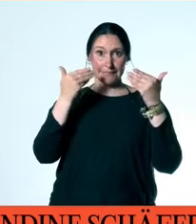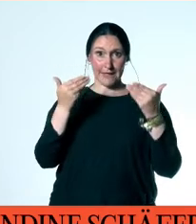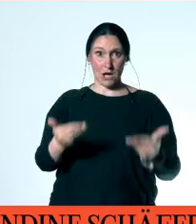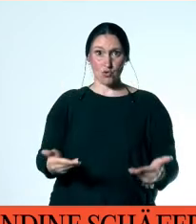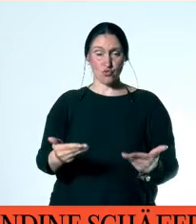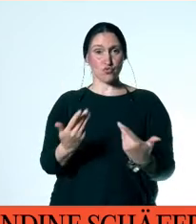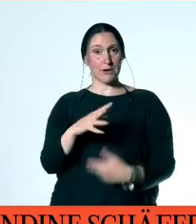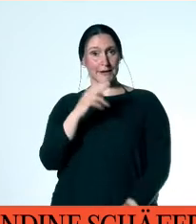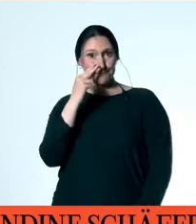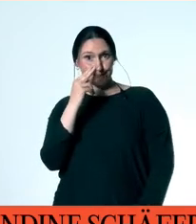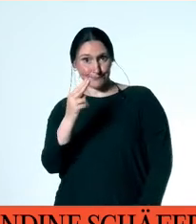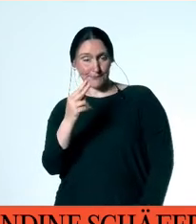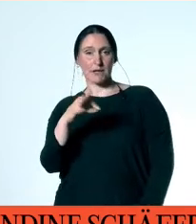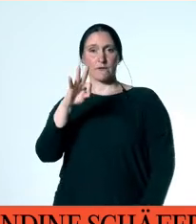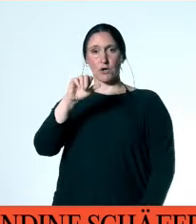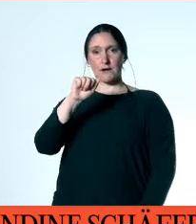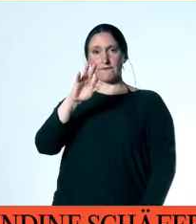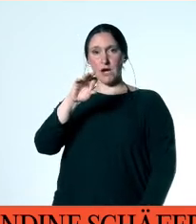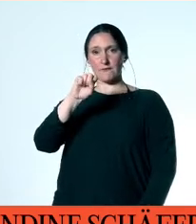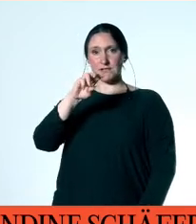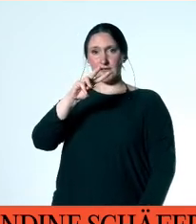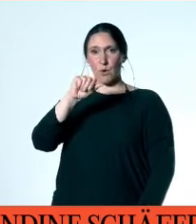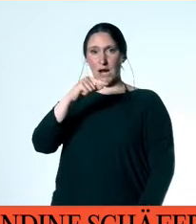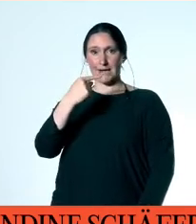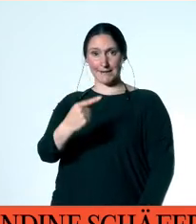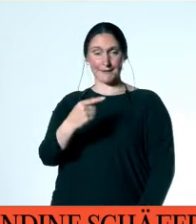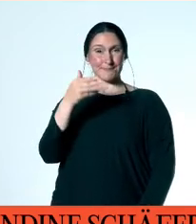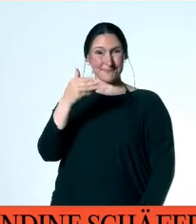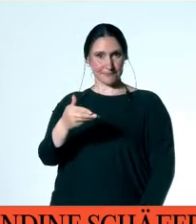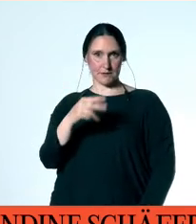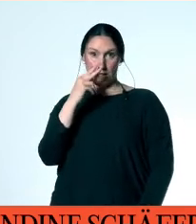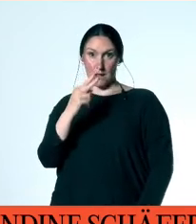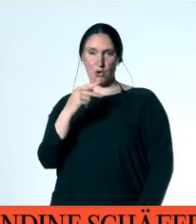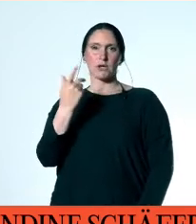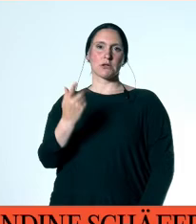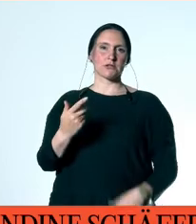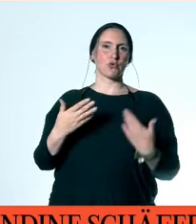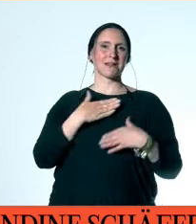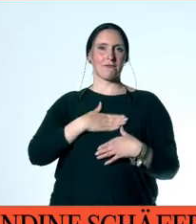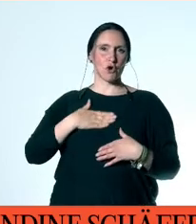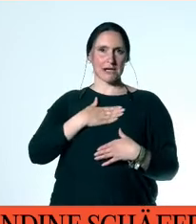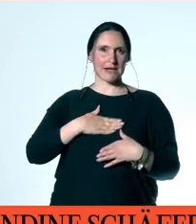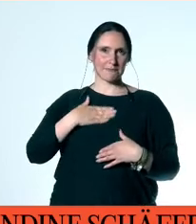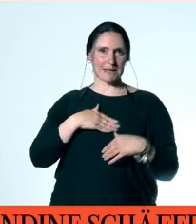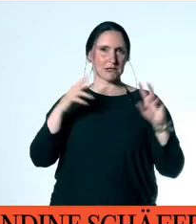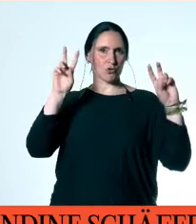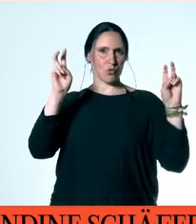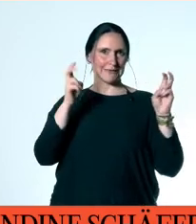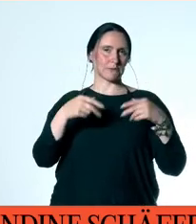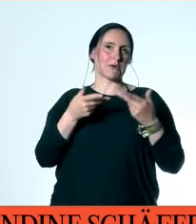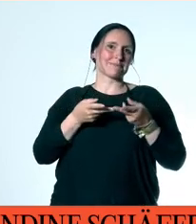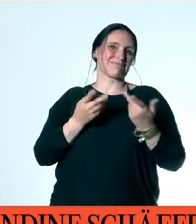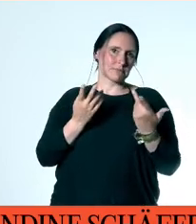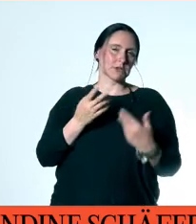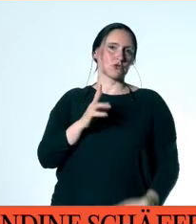wo, ihr könnt gerne Fragen stellen oder Kommentare abgeben hier über unsere Website, und derweil